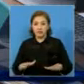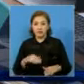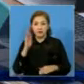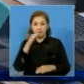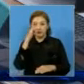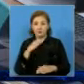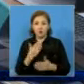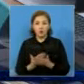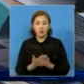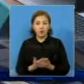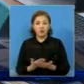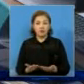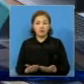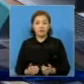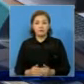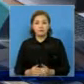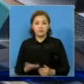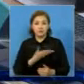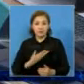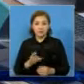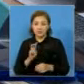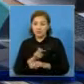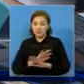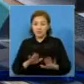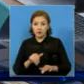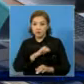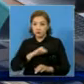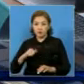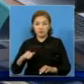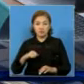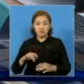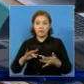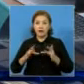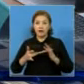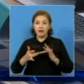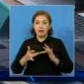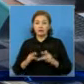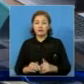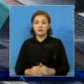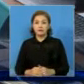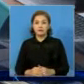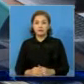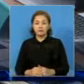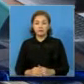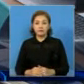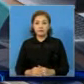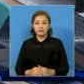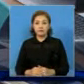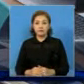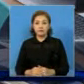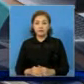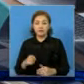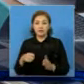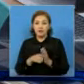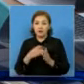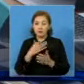ата-аналары, олар бізге жүгінбей өздері әлеуметтік портал арқылы жаңағы тауарды